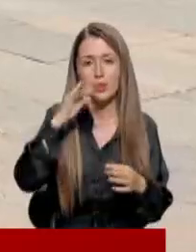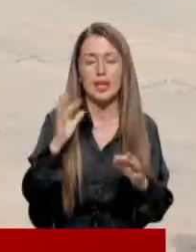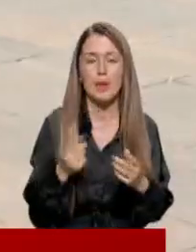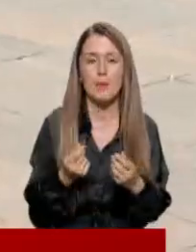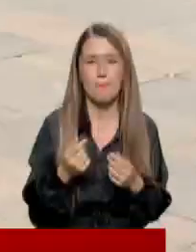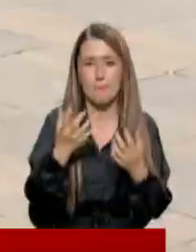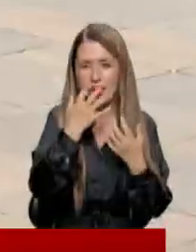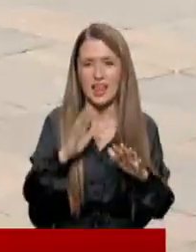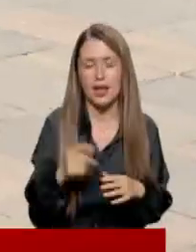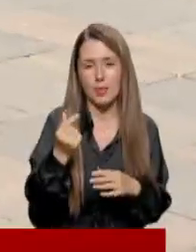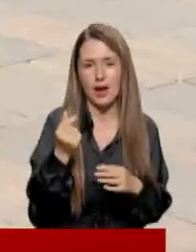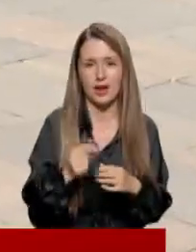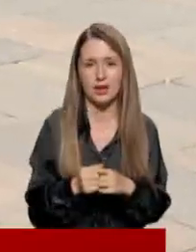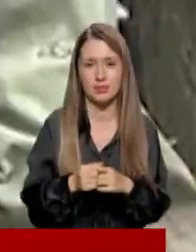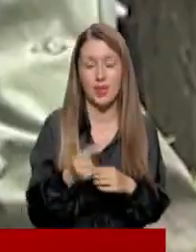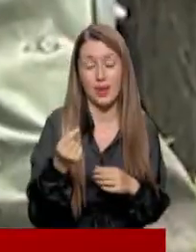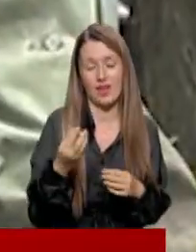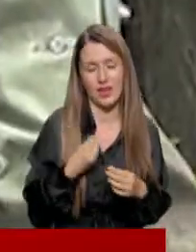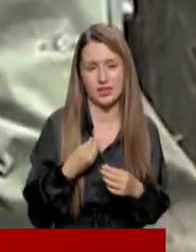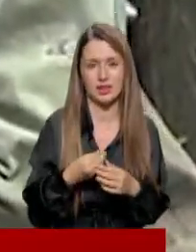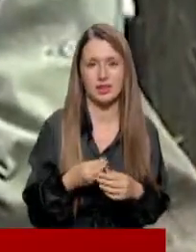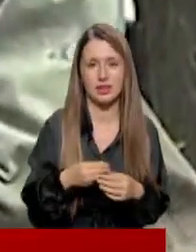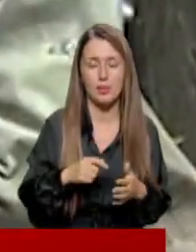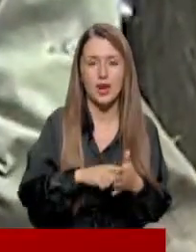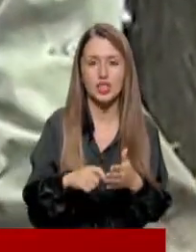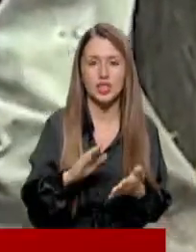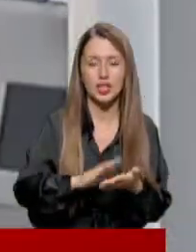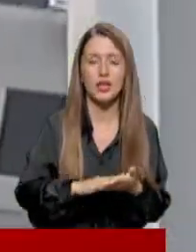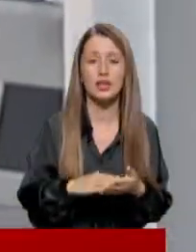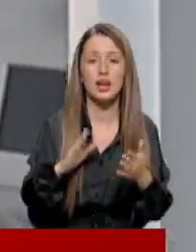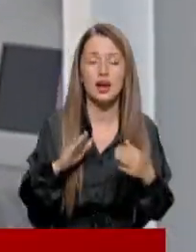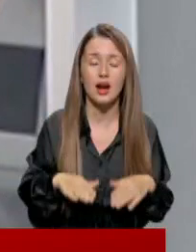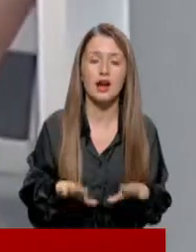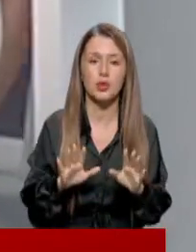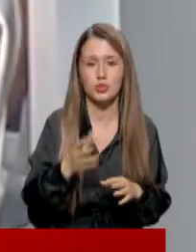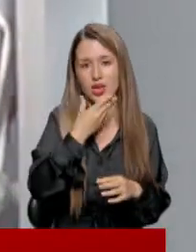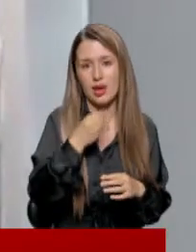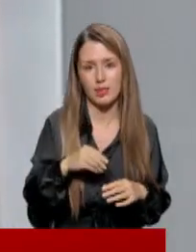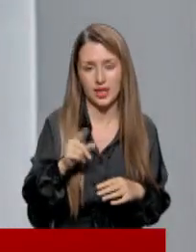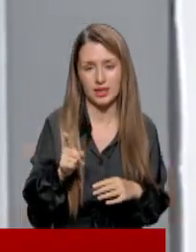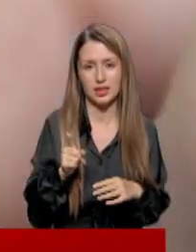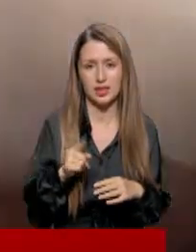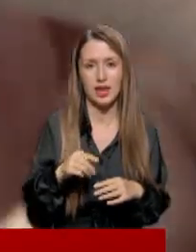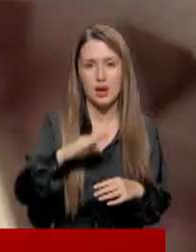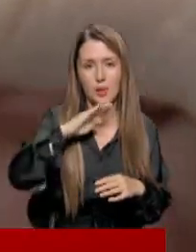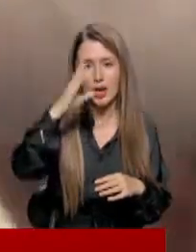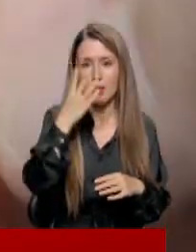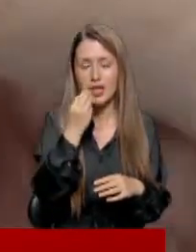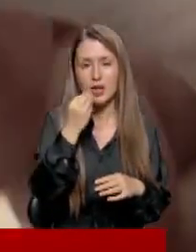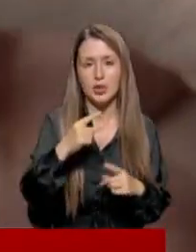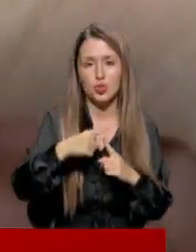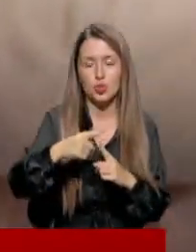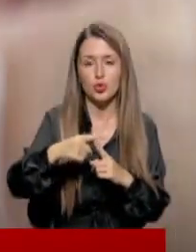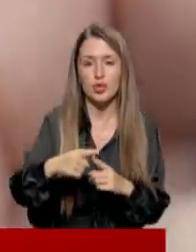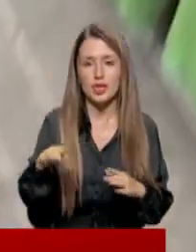Para. Şeker mi versinler, para mı? Para. Maaşından zaten elinde avucunda bir şey kalmamıştı emeklinin. Bayram ikramiyesini